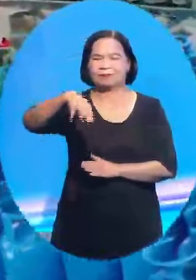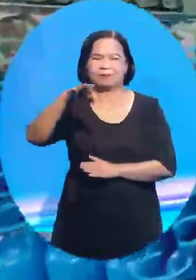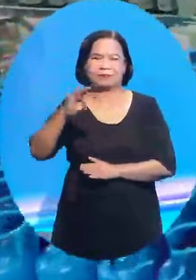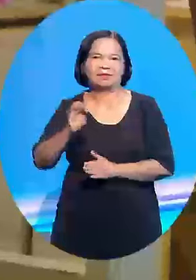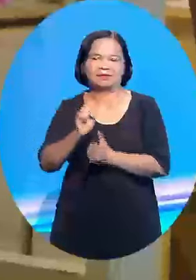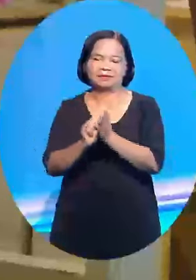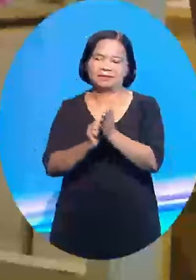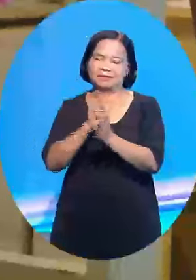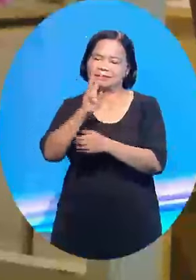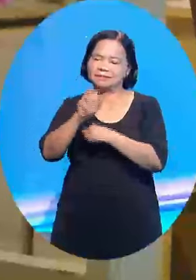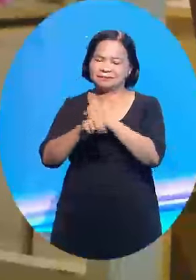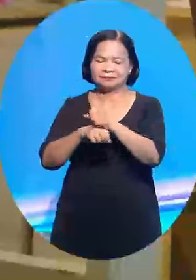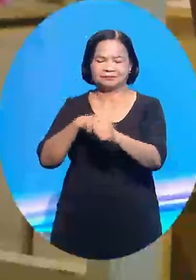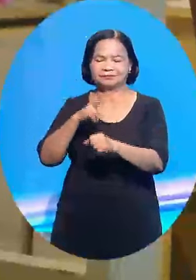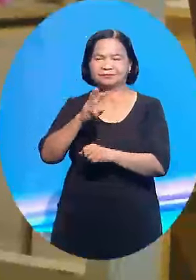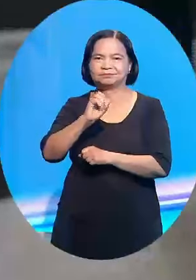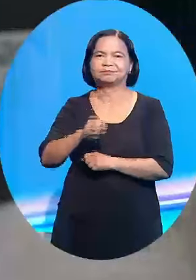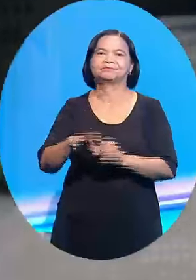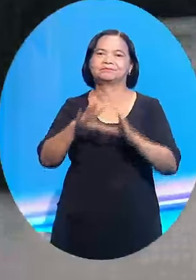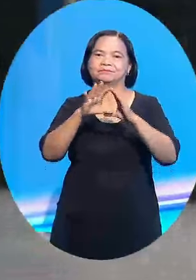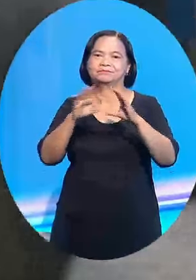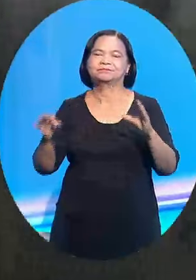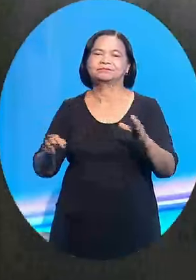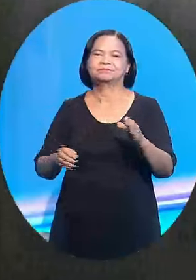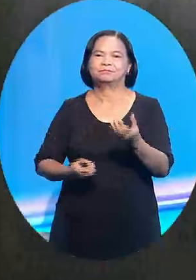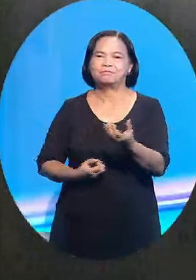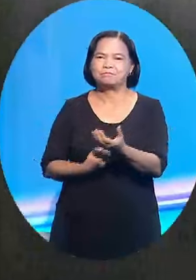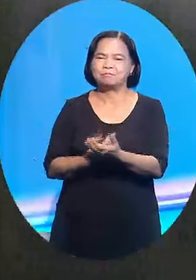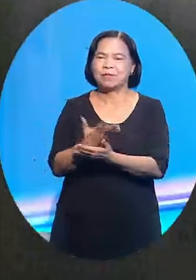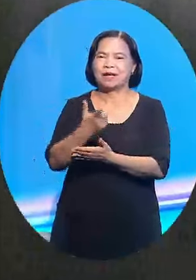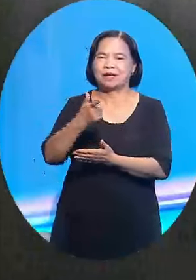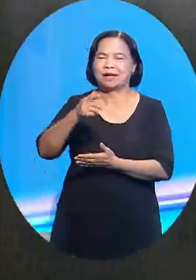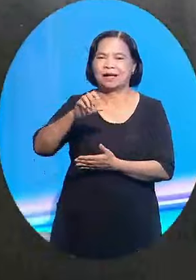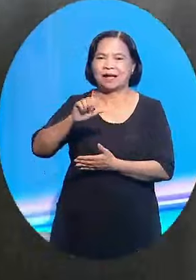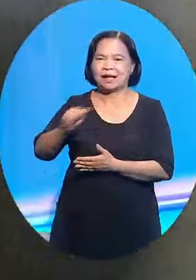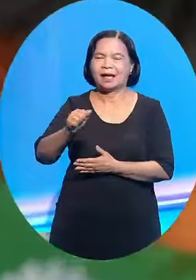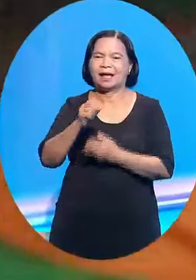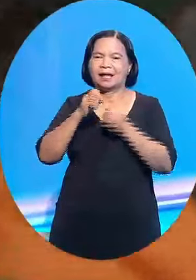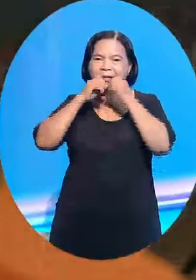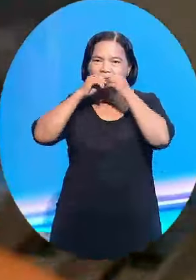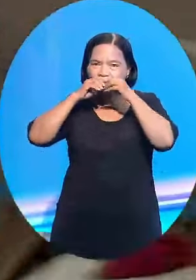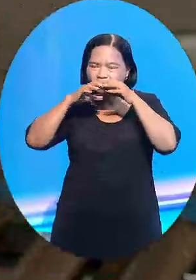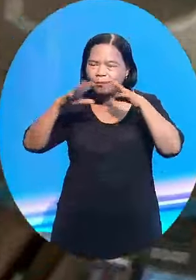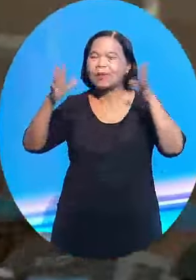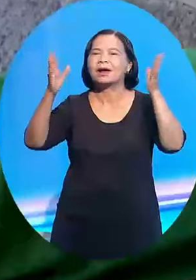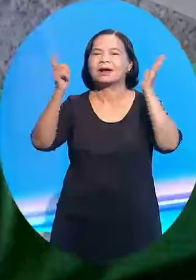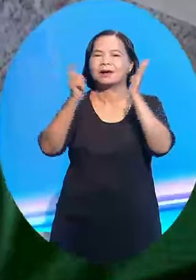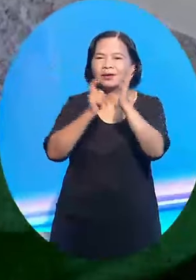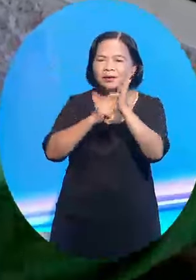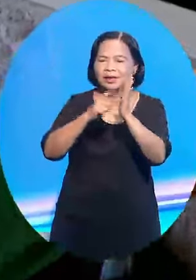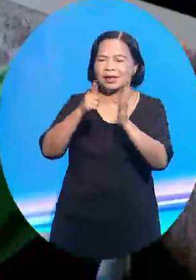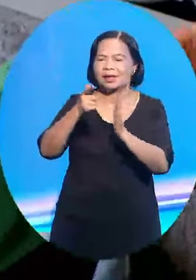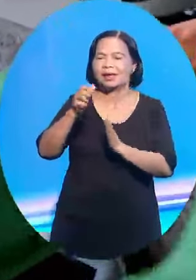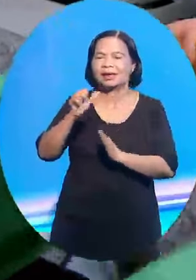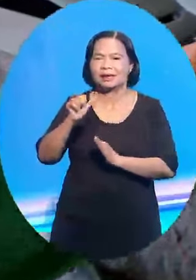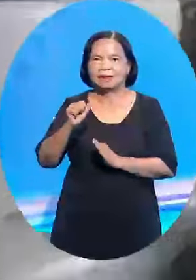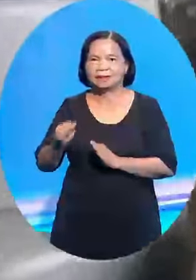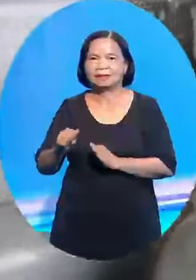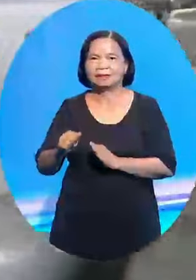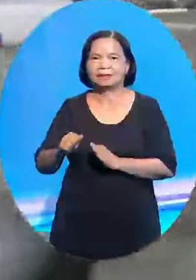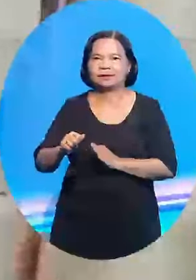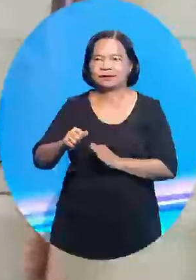năm 2023. Công ty cổ phần kinh doanh khí miền Nam Gasao thông báo điều chỉnh giá gà bán lẻ các nhãn hiệu của công ty này gồm